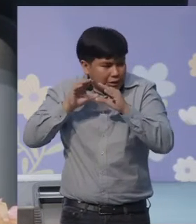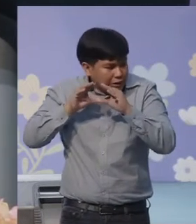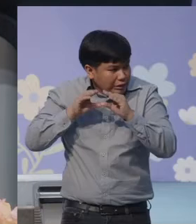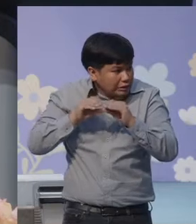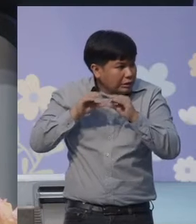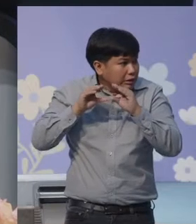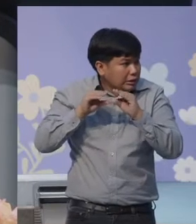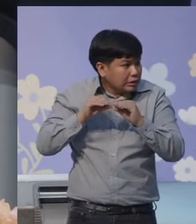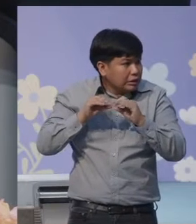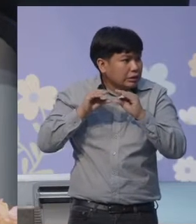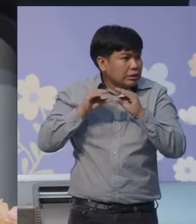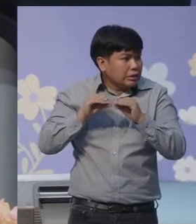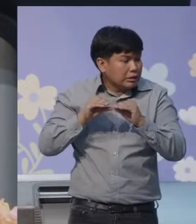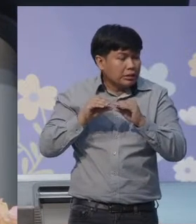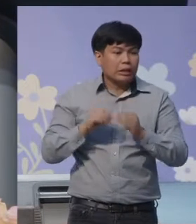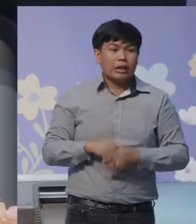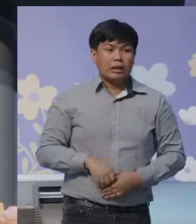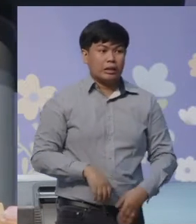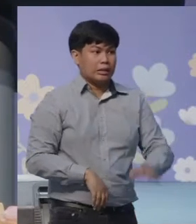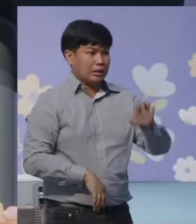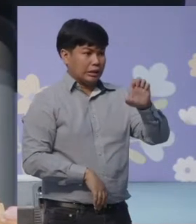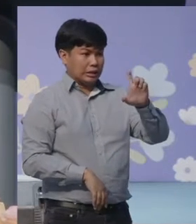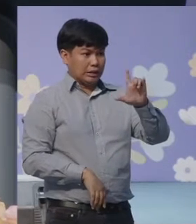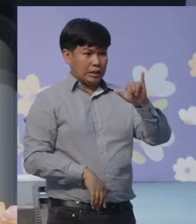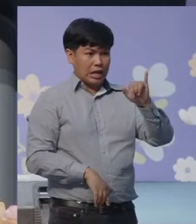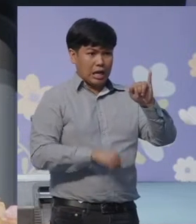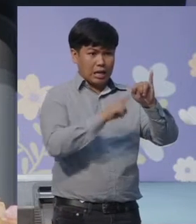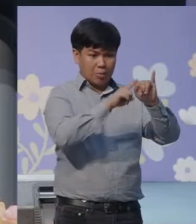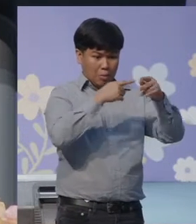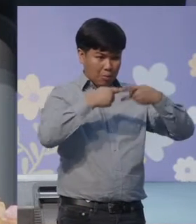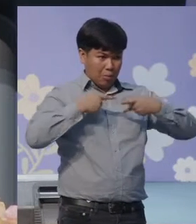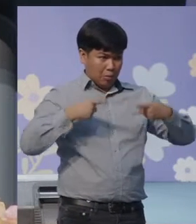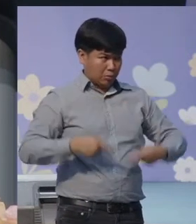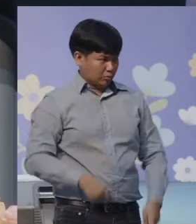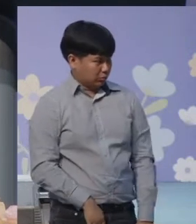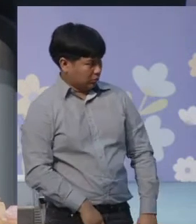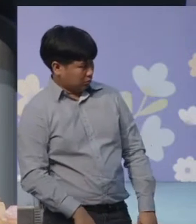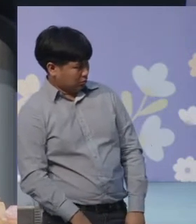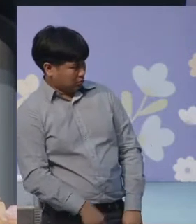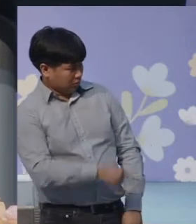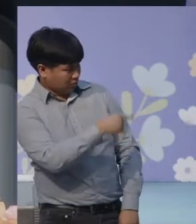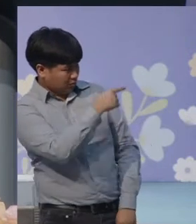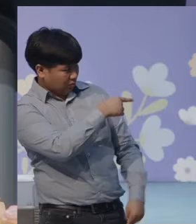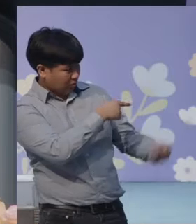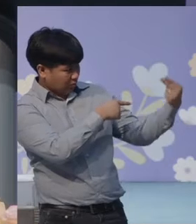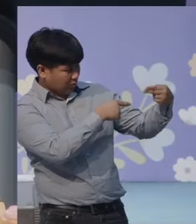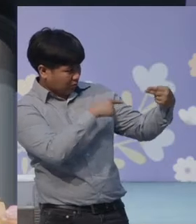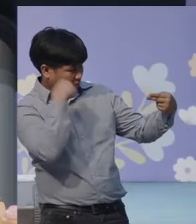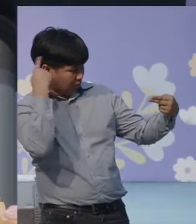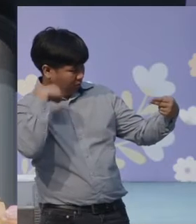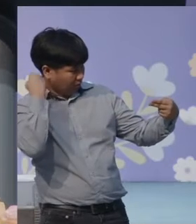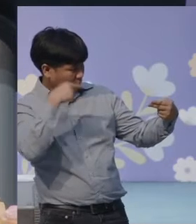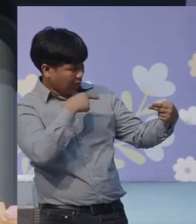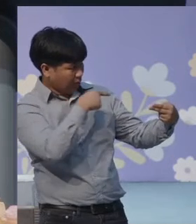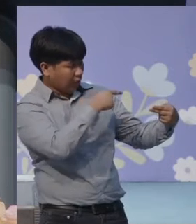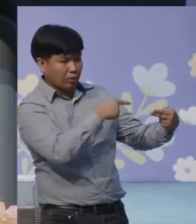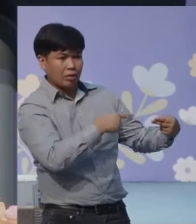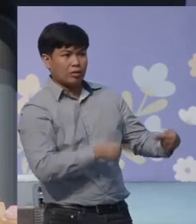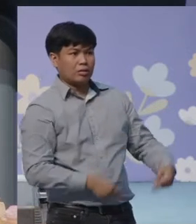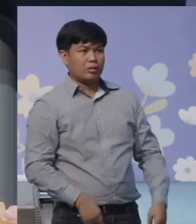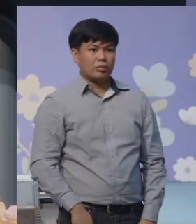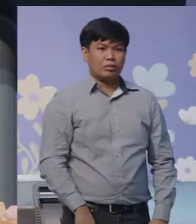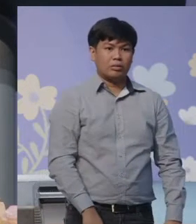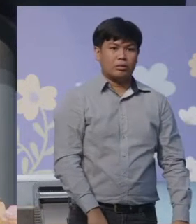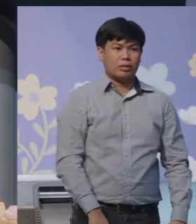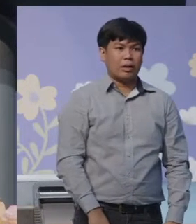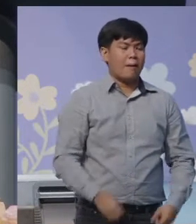si Hana ay masamang babae na lasinggero. Kasi marami siguro nangyayari na noon ang panahon na yun eh. Dahil sama na nga ng